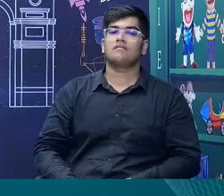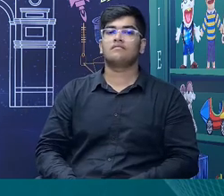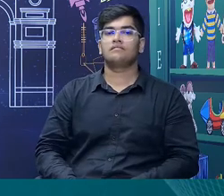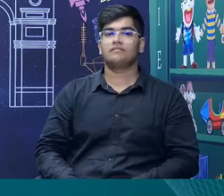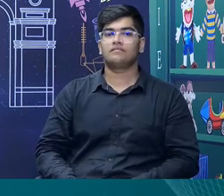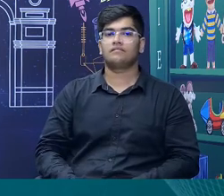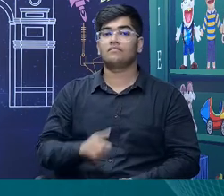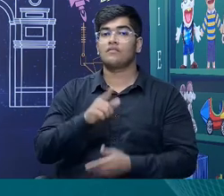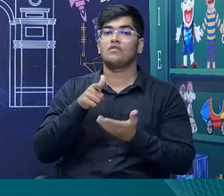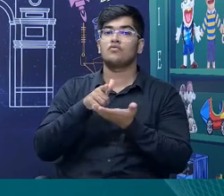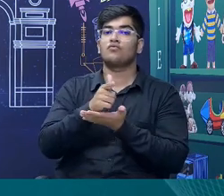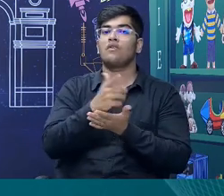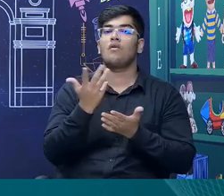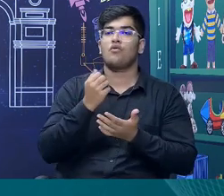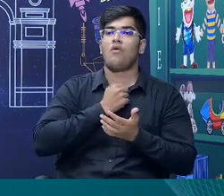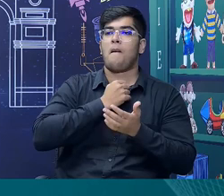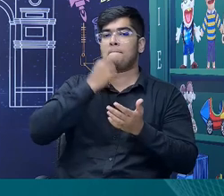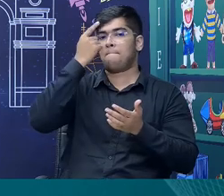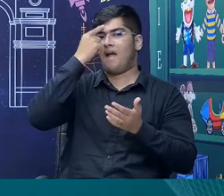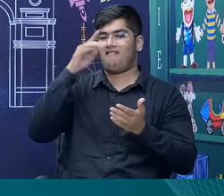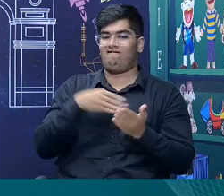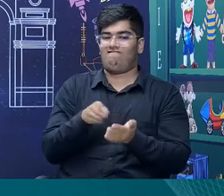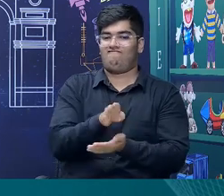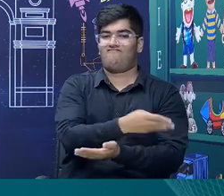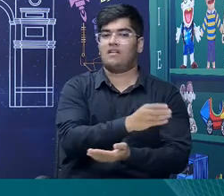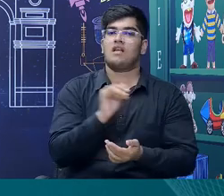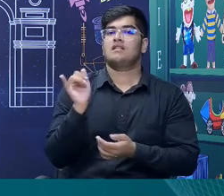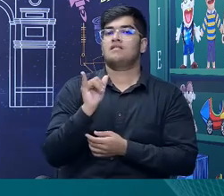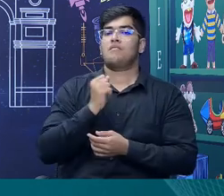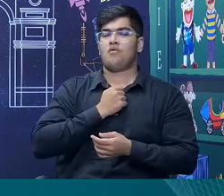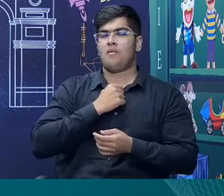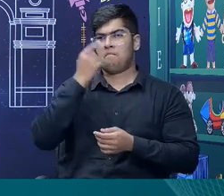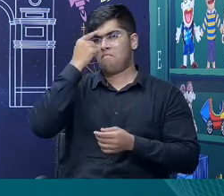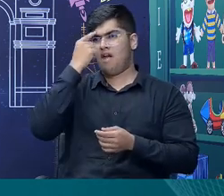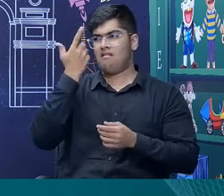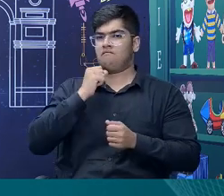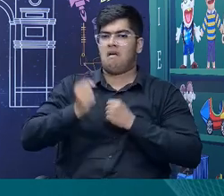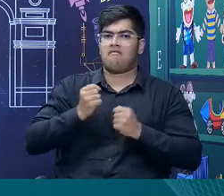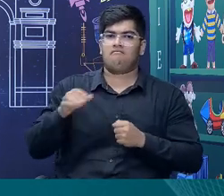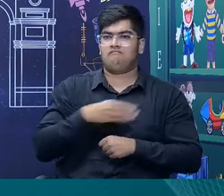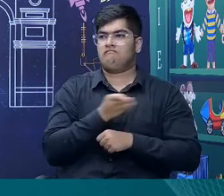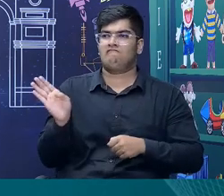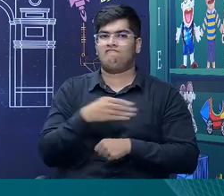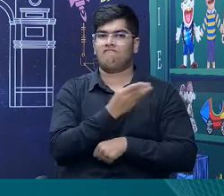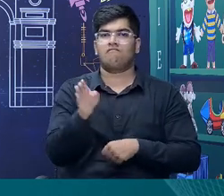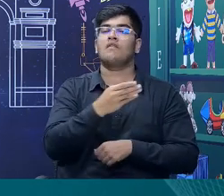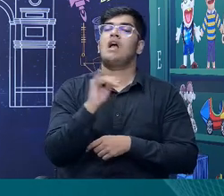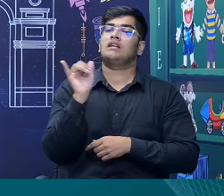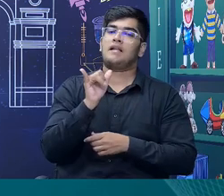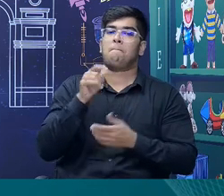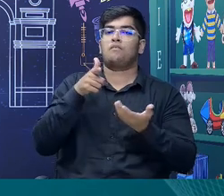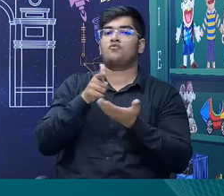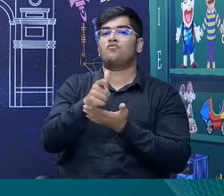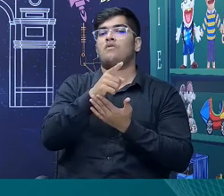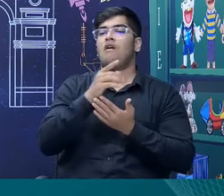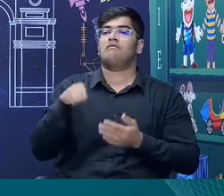हमारा वांडरिंग मन आपने देखा होगा की हमारा मां कैसा है वो दौड़ता राहत है भगत राहत है इधर उधर